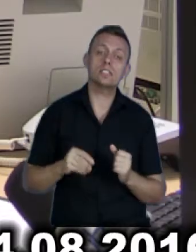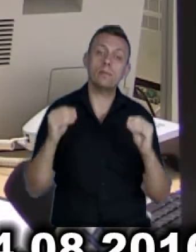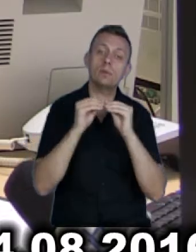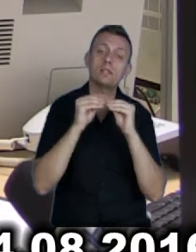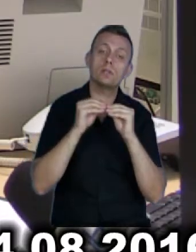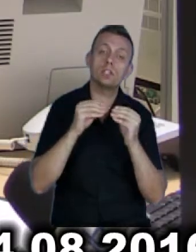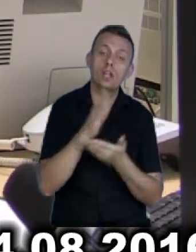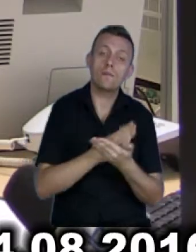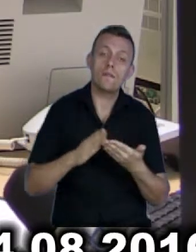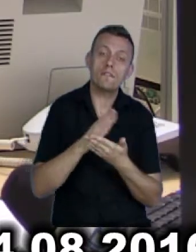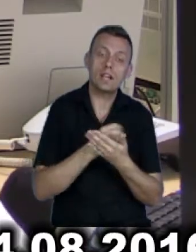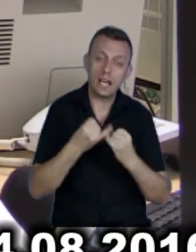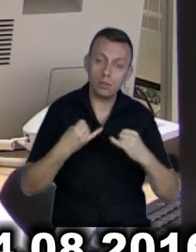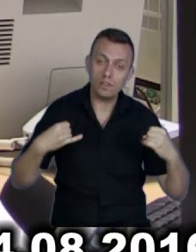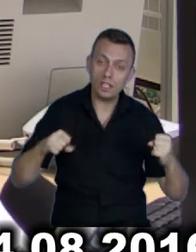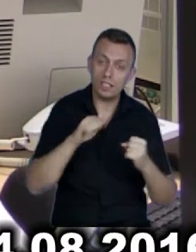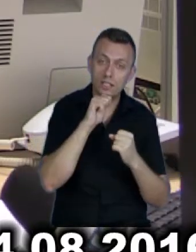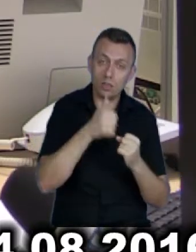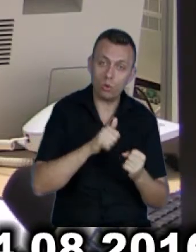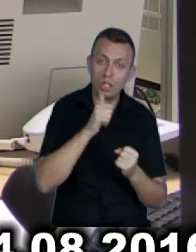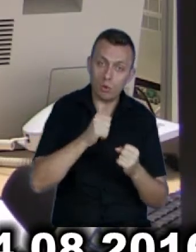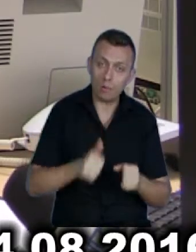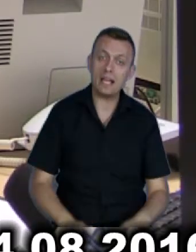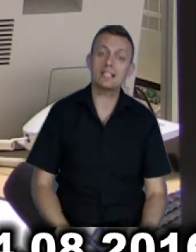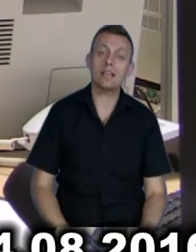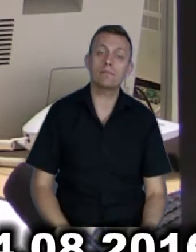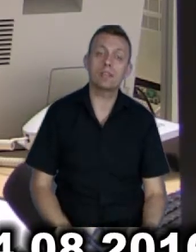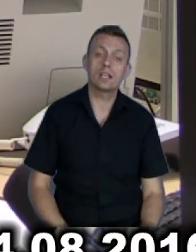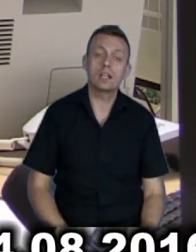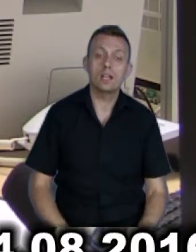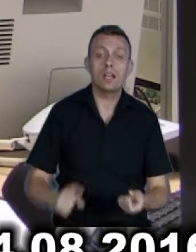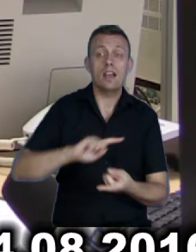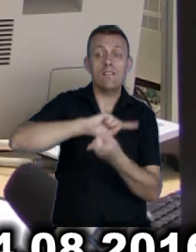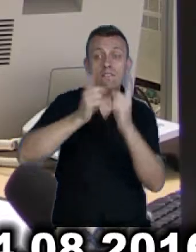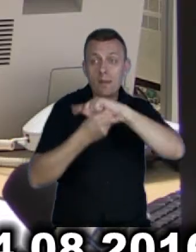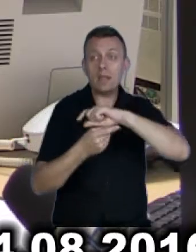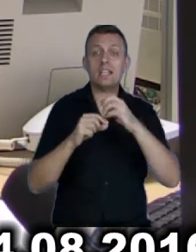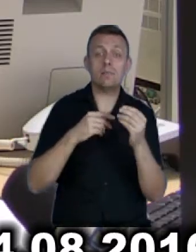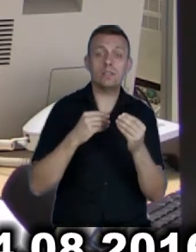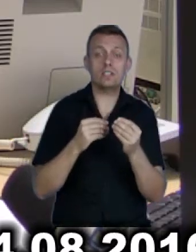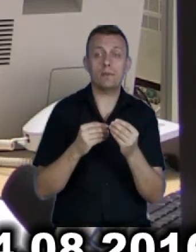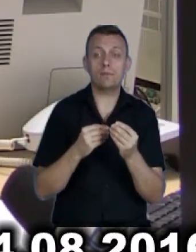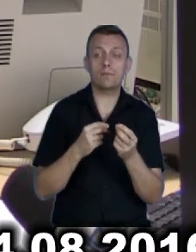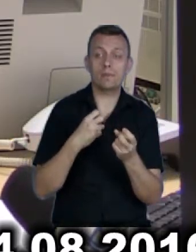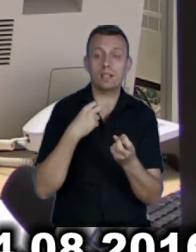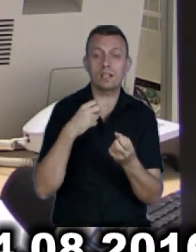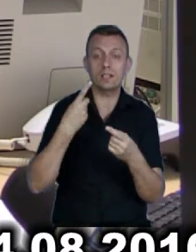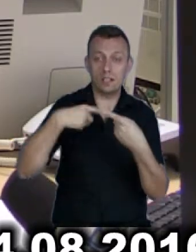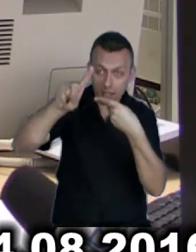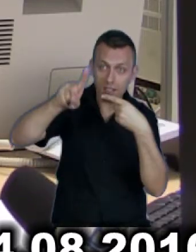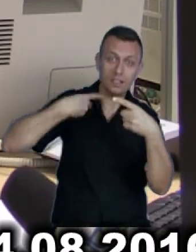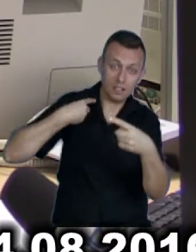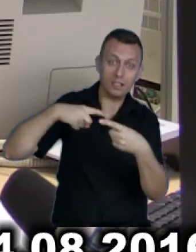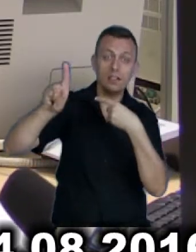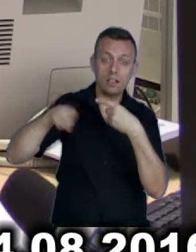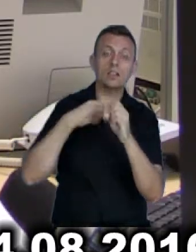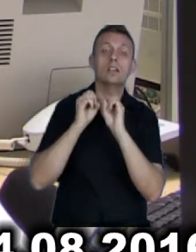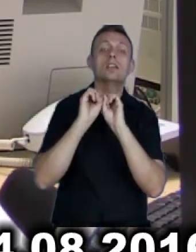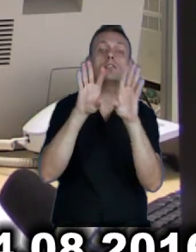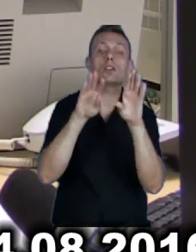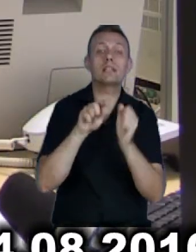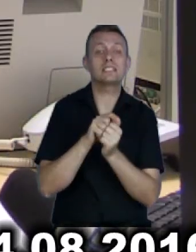wprowadza taką zasadę, że wystarczy jedno ubezpieczenie i ubezpieczenie w jednym kraju